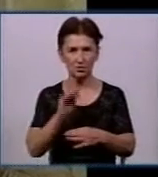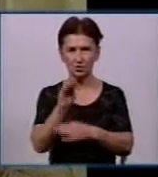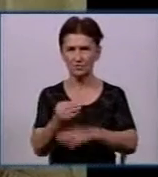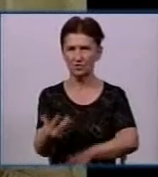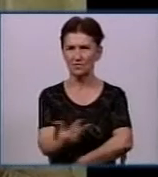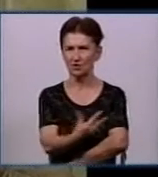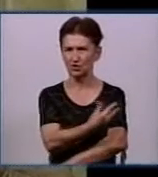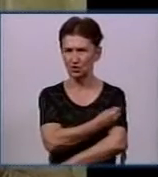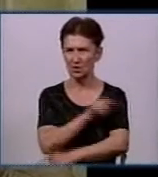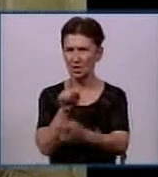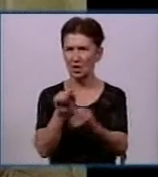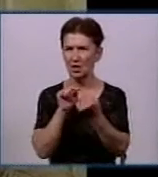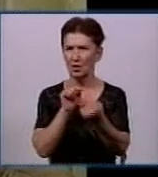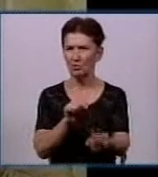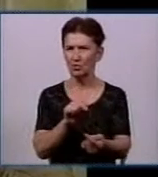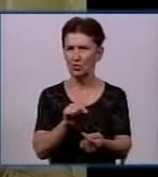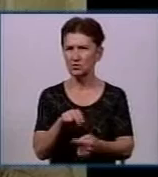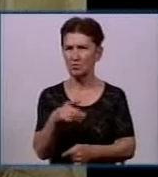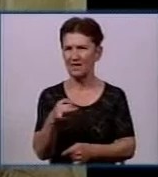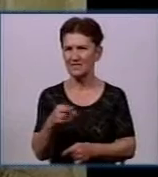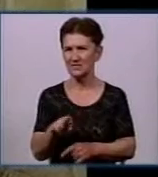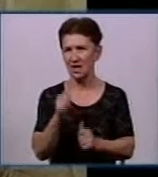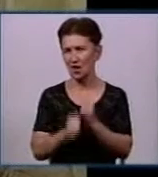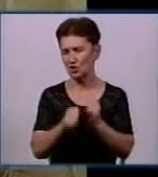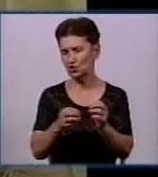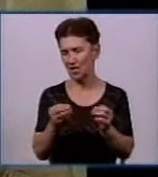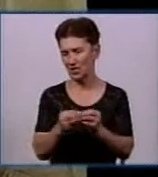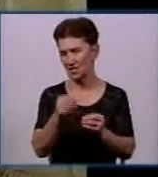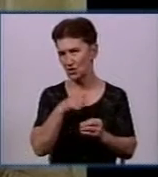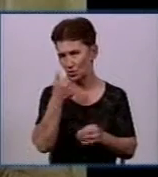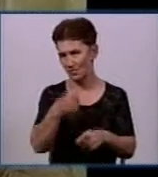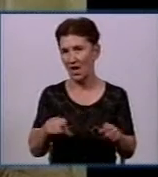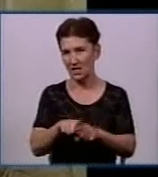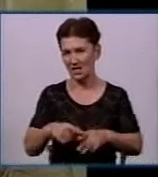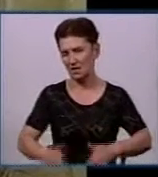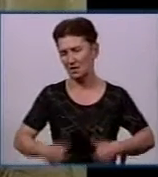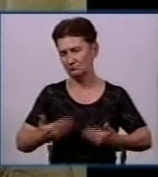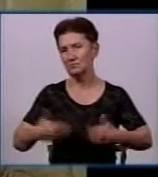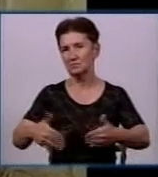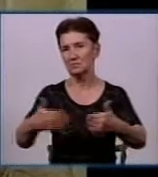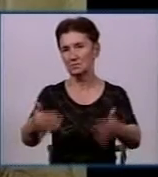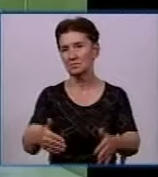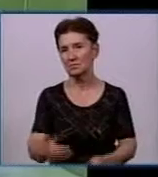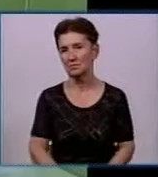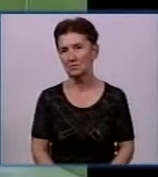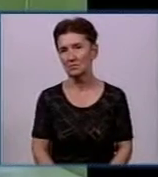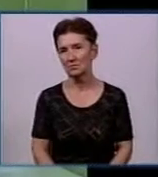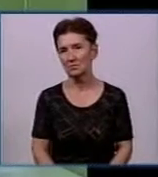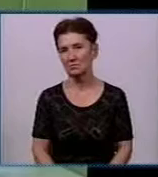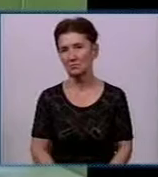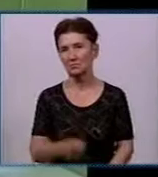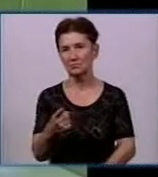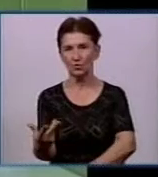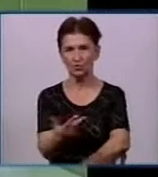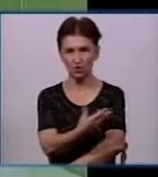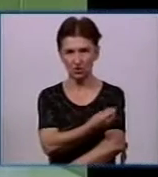щеплення проти дифтерії правця і у подальшому кожних 10 років, так як було і в попередньому календарі профілактичних щеплень. Щеплення